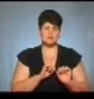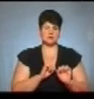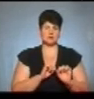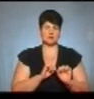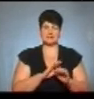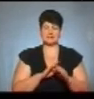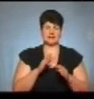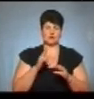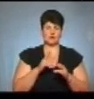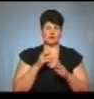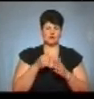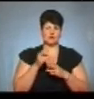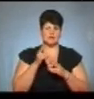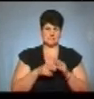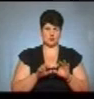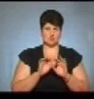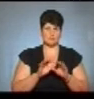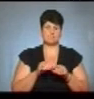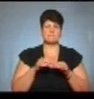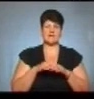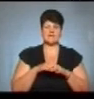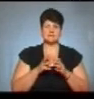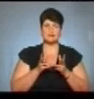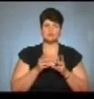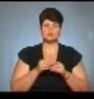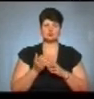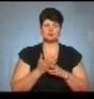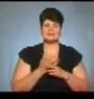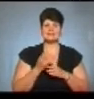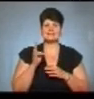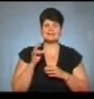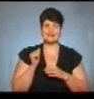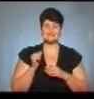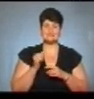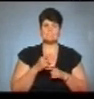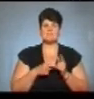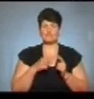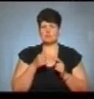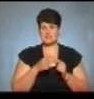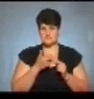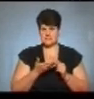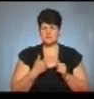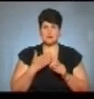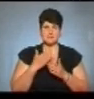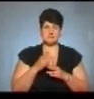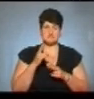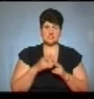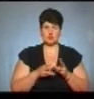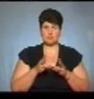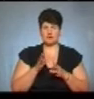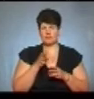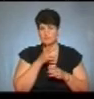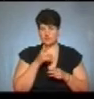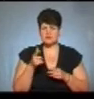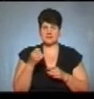не до кінця роз'яснили механізм перерахунку субсидії за півмісяця, тобто ми маємо закінчення опалювального періоду, це за